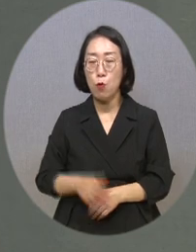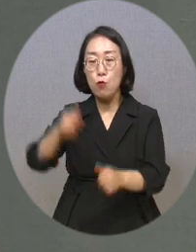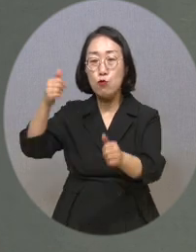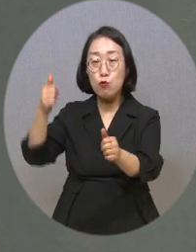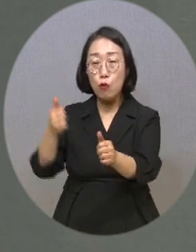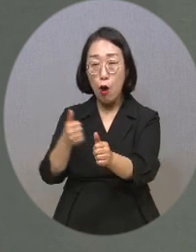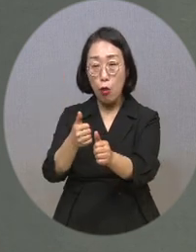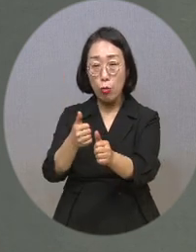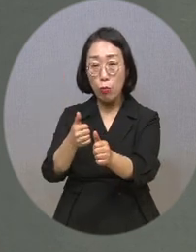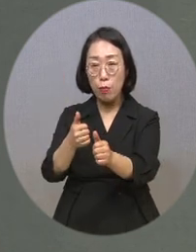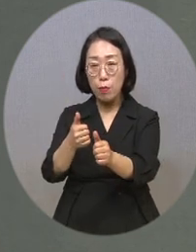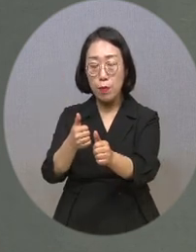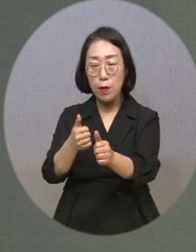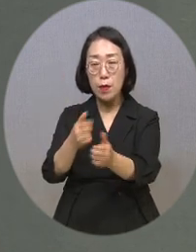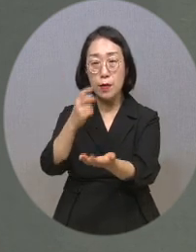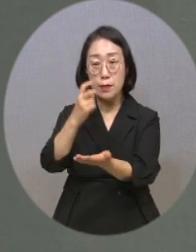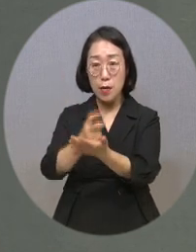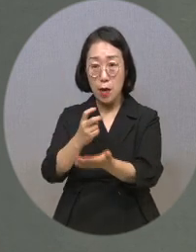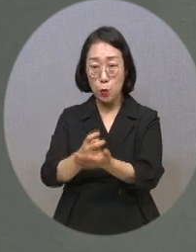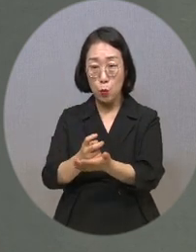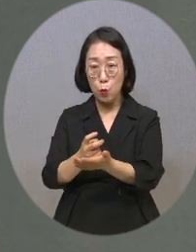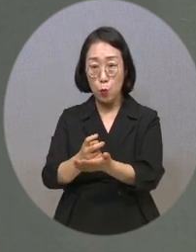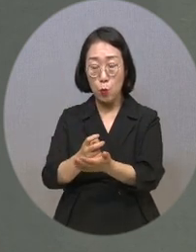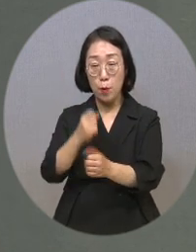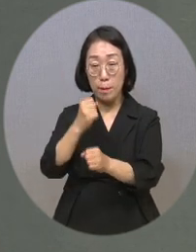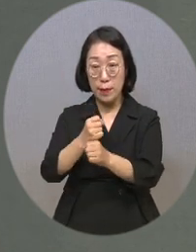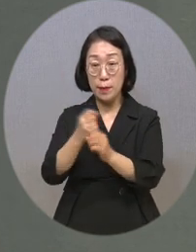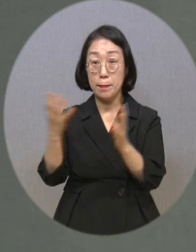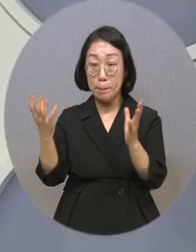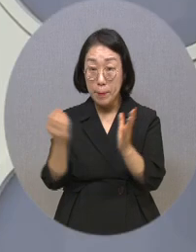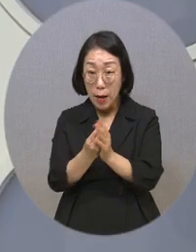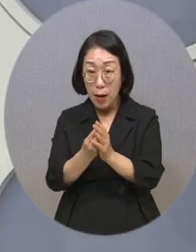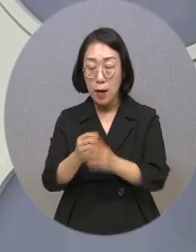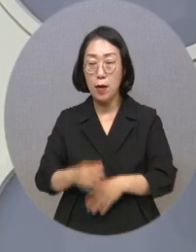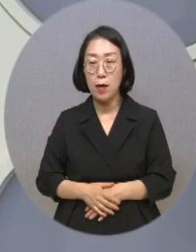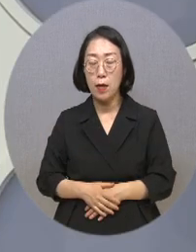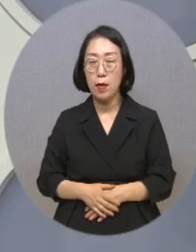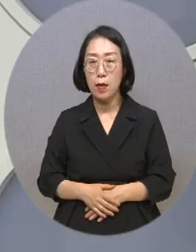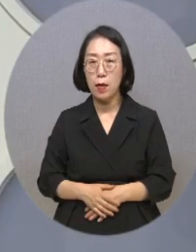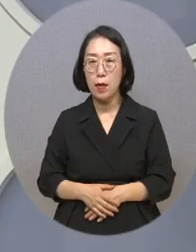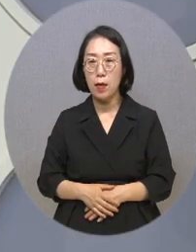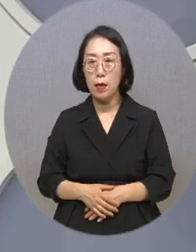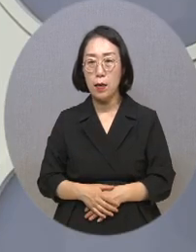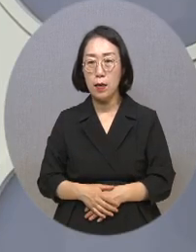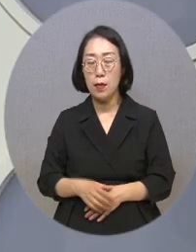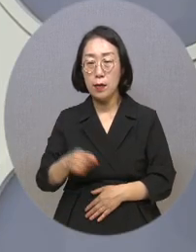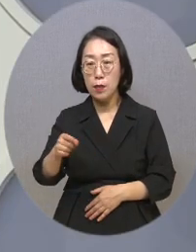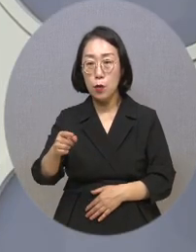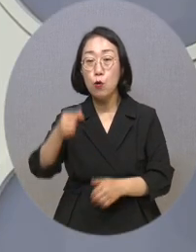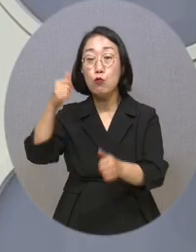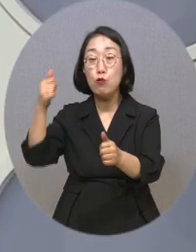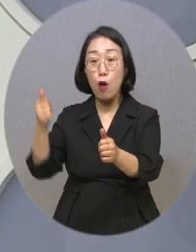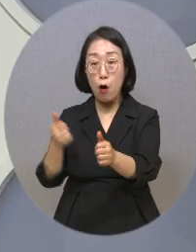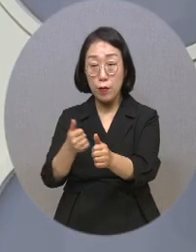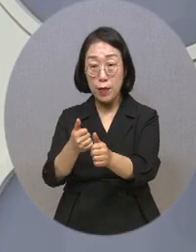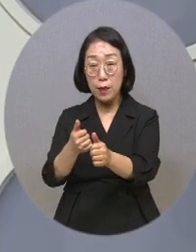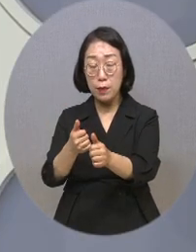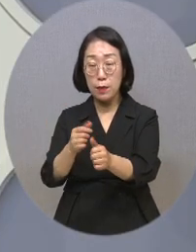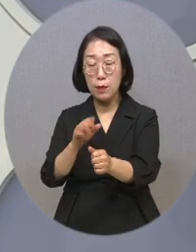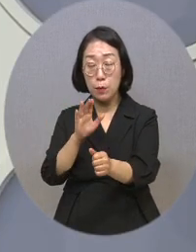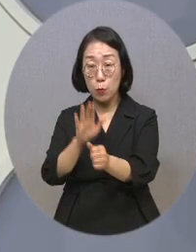이런 것이 지금 진행이 되고 있나요? 그거는 이제 저 성년 후견인도 저희가